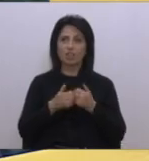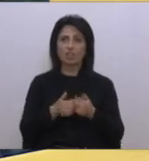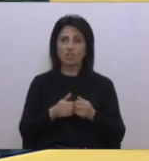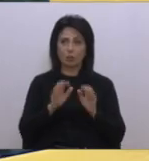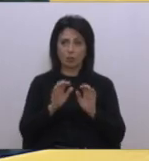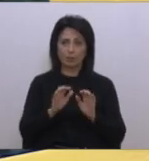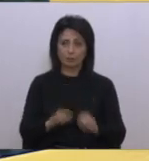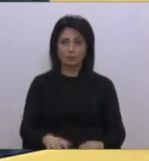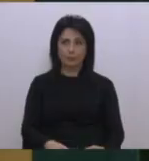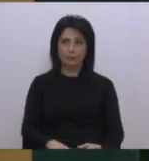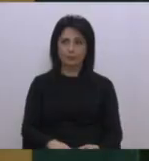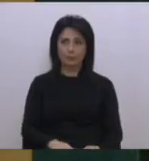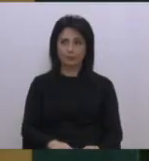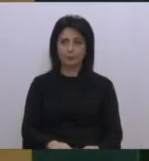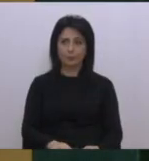უზრუნყოფა მოახდინოთ.